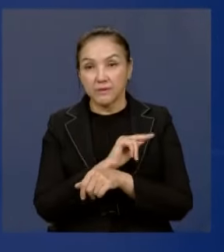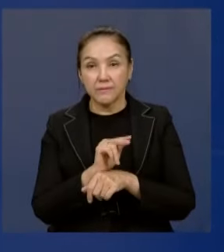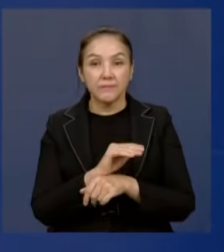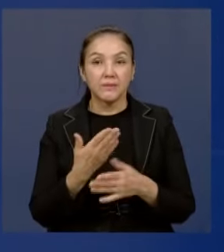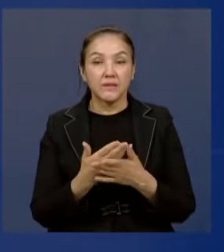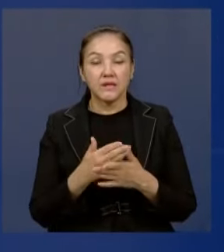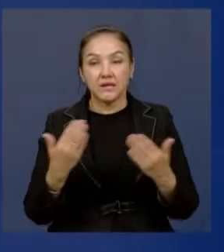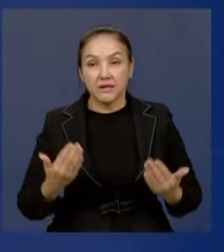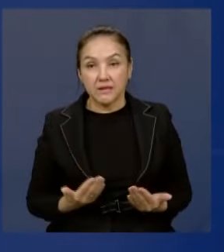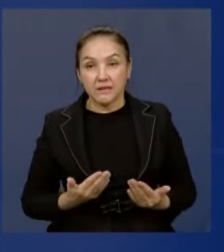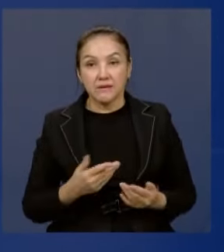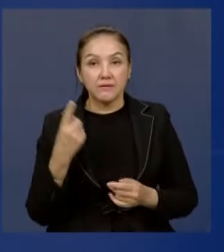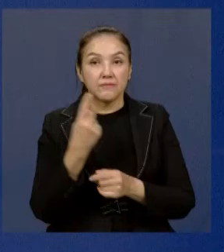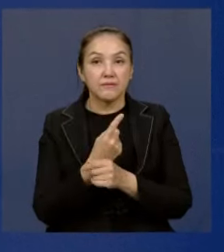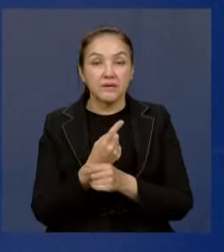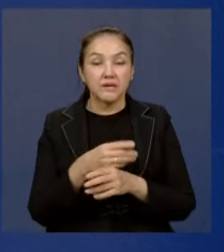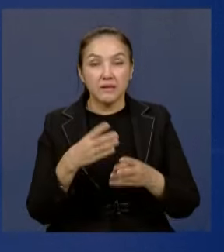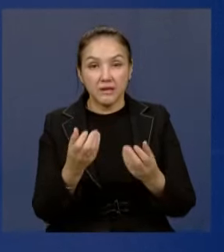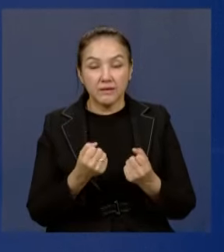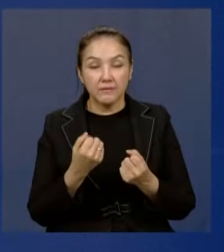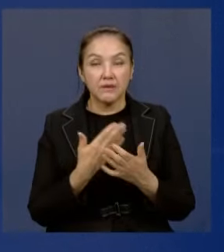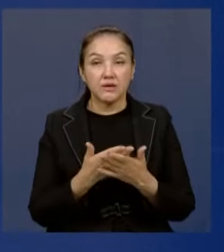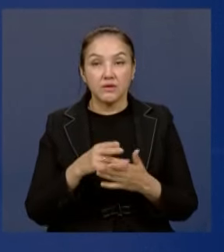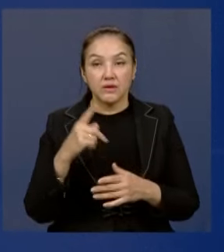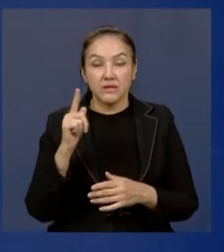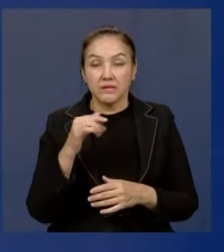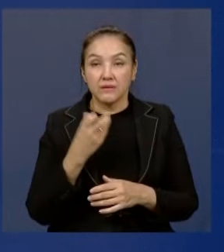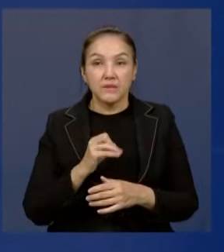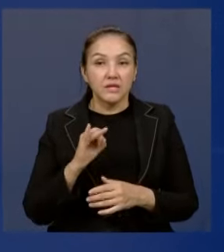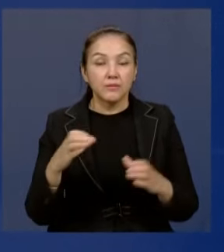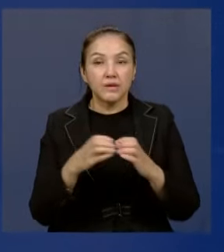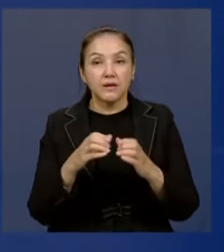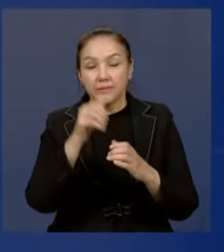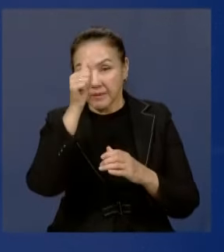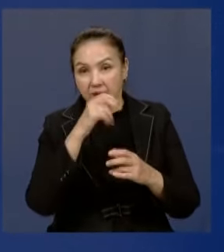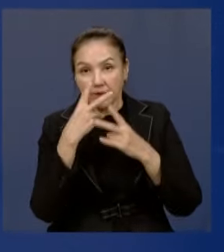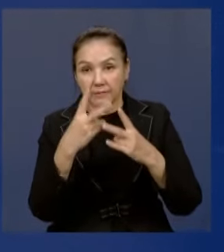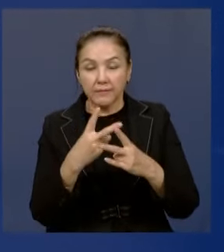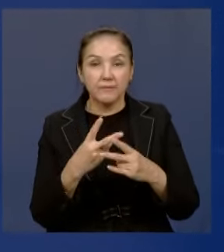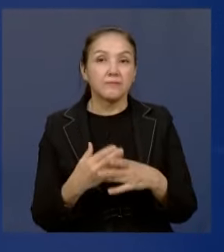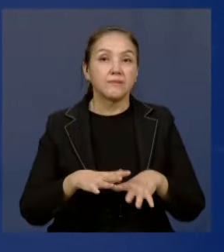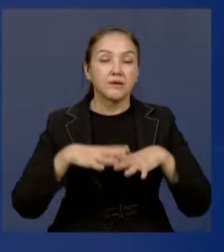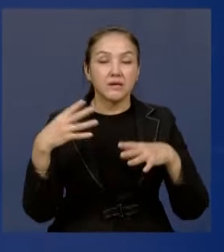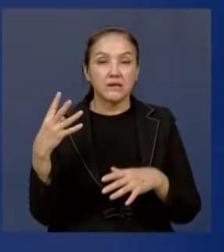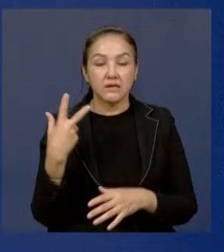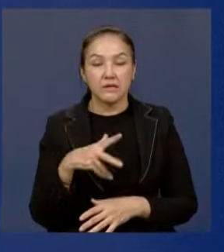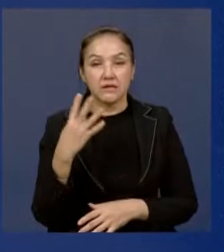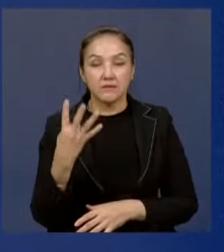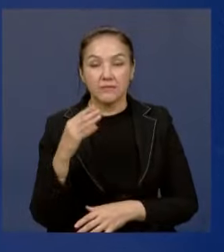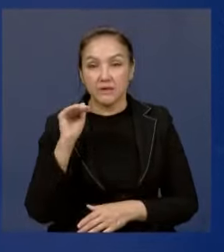восстановление жилища единовременная выплата в размере 100 месячных расчётных показателей по стране выдано более чем